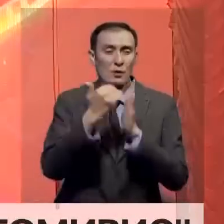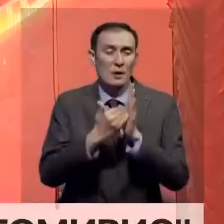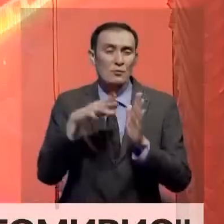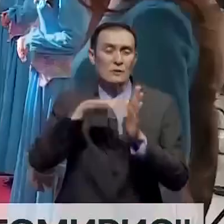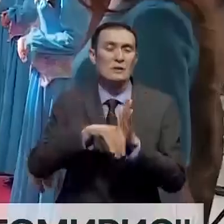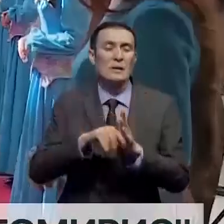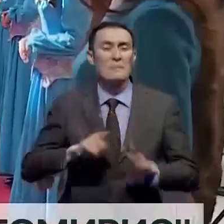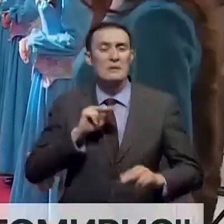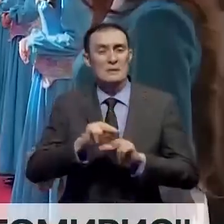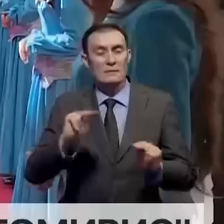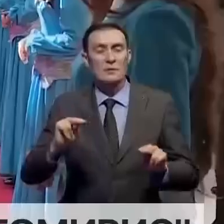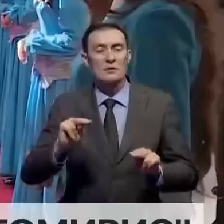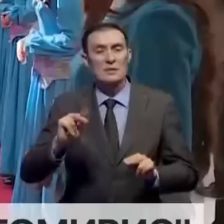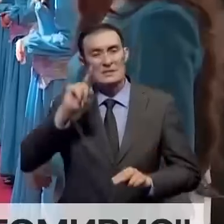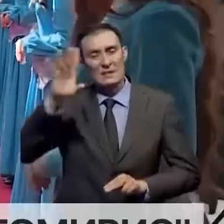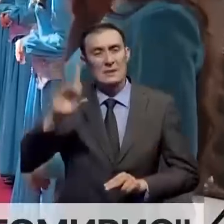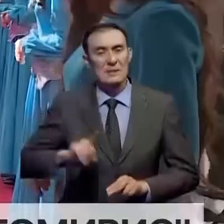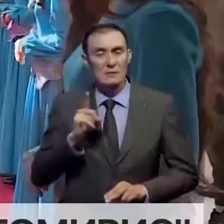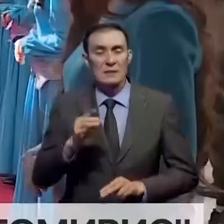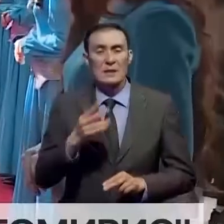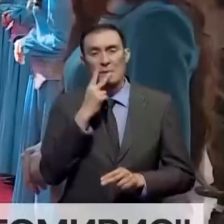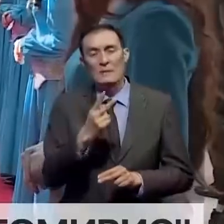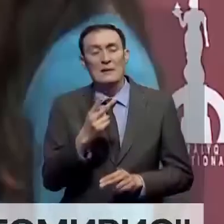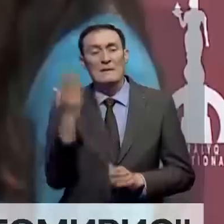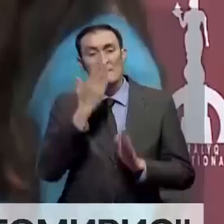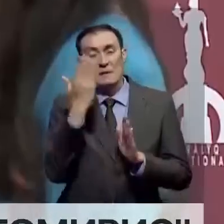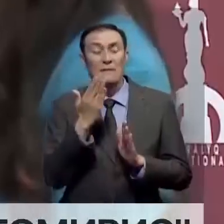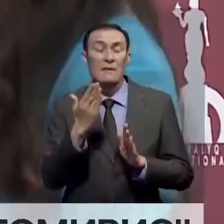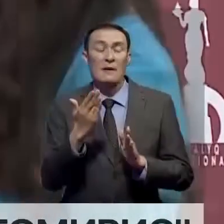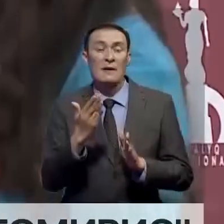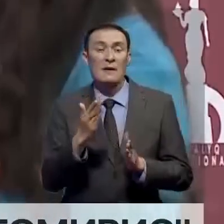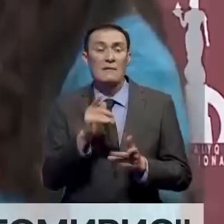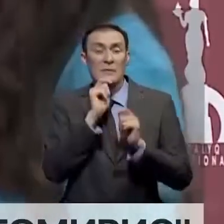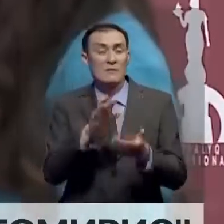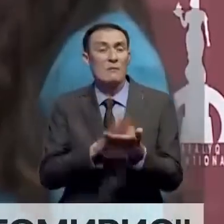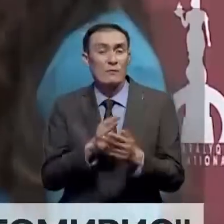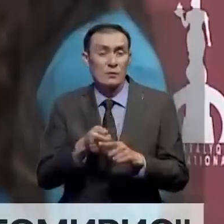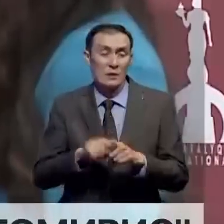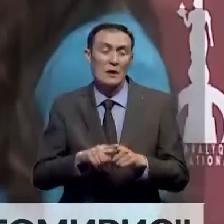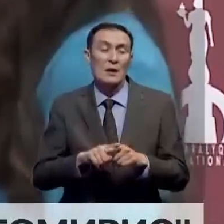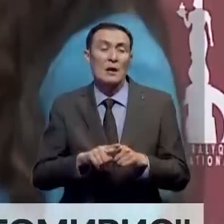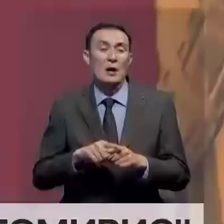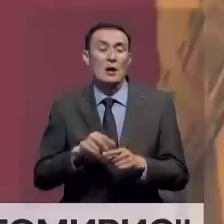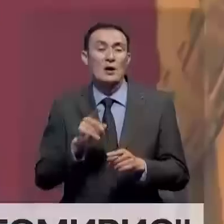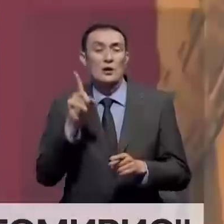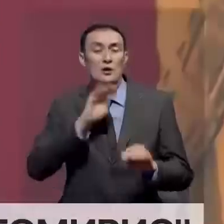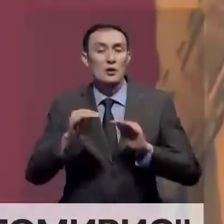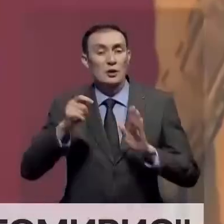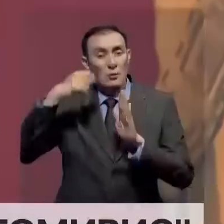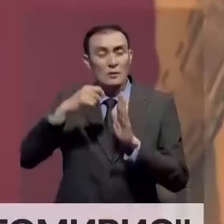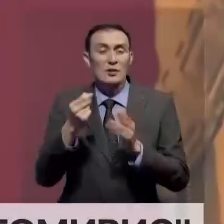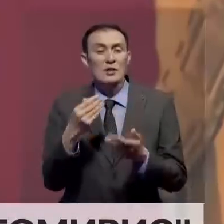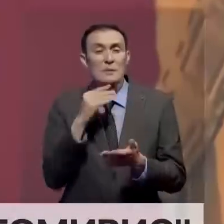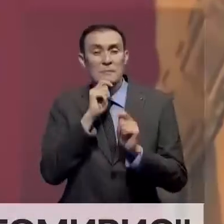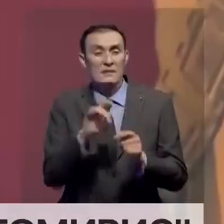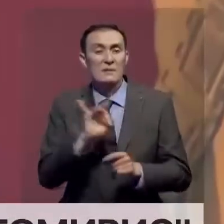также мастер-классы от известных кинематографистов и просмотр авторских фильмов. В призовом фонде конкурса кинооборудование и денежный